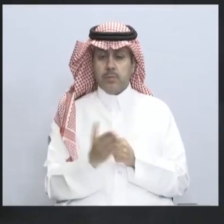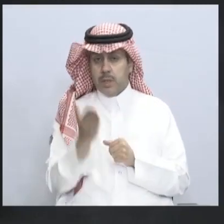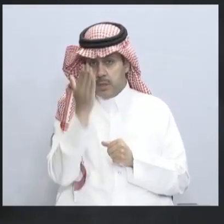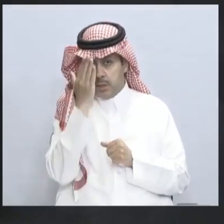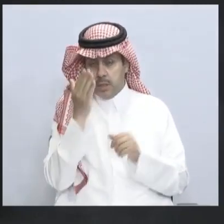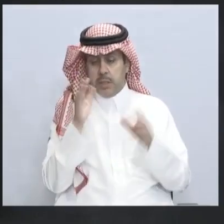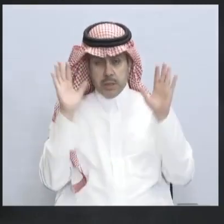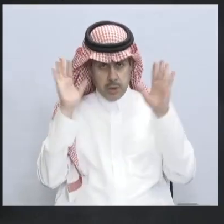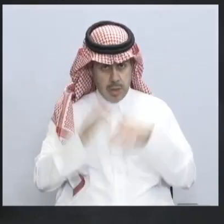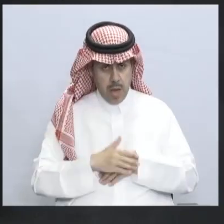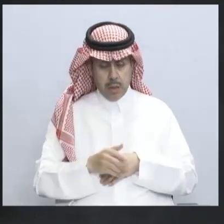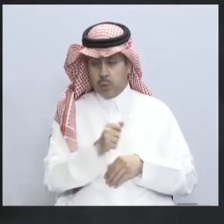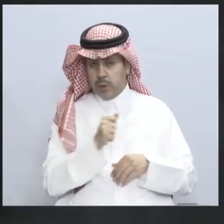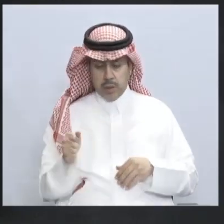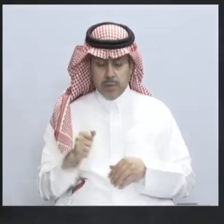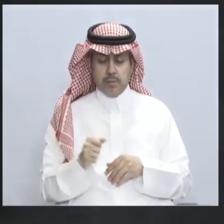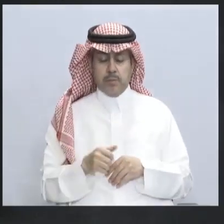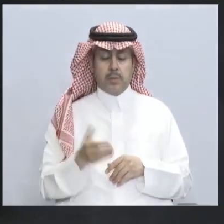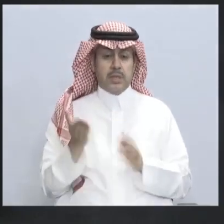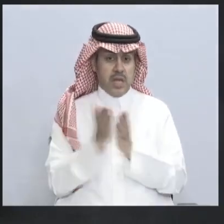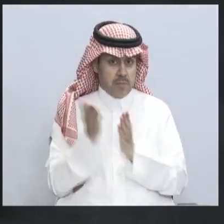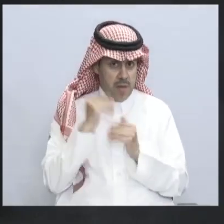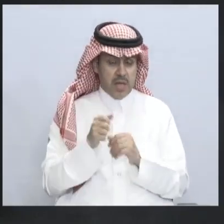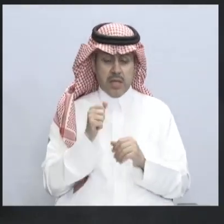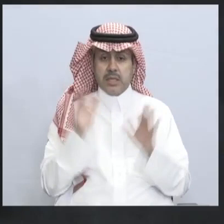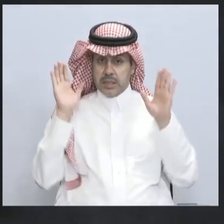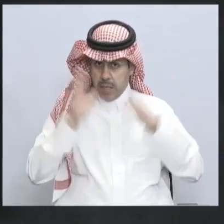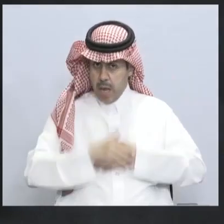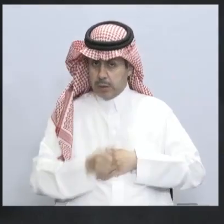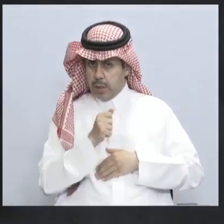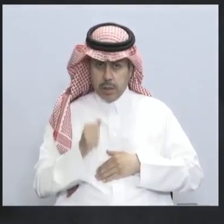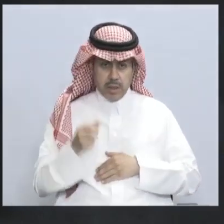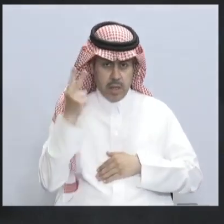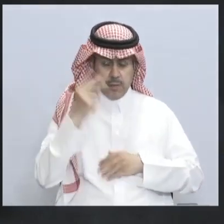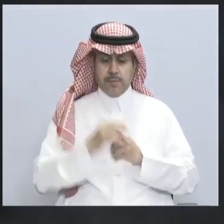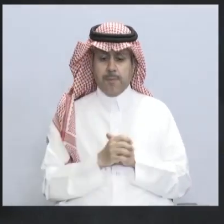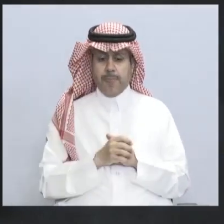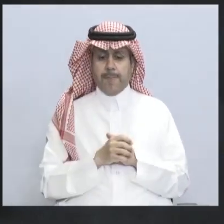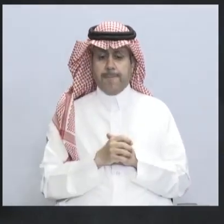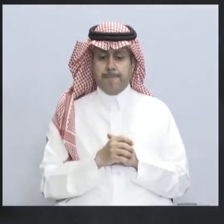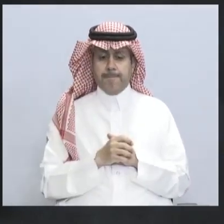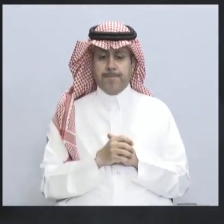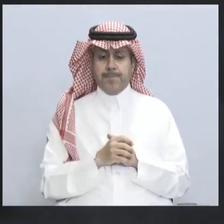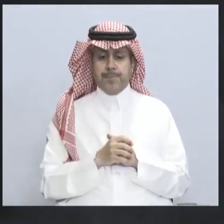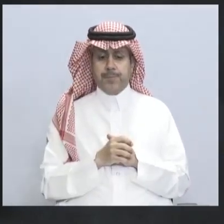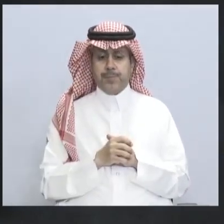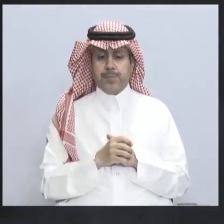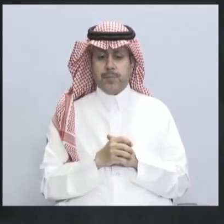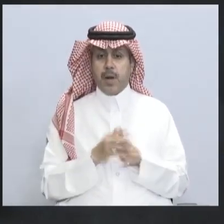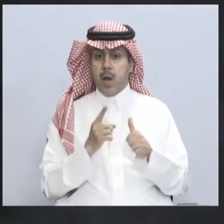العيدين وصلاه العيدين يا ابناء الطلاب ناتي الى